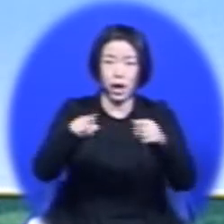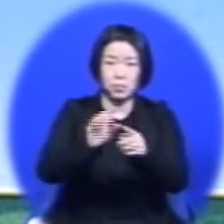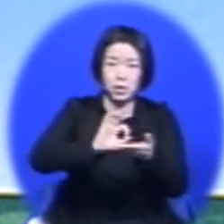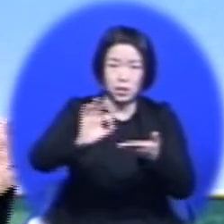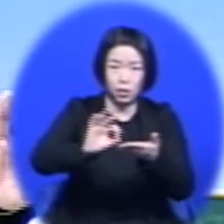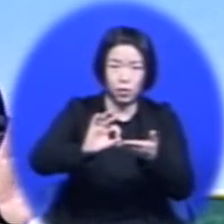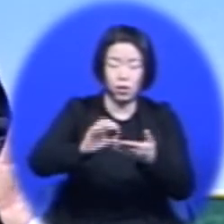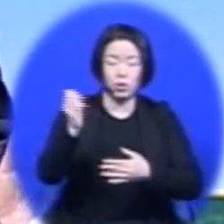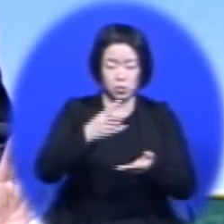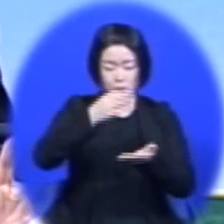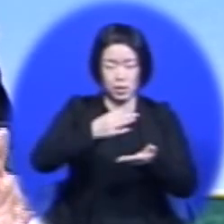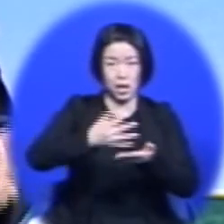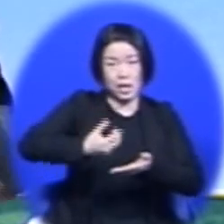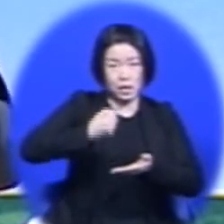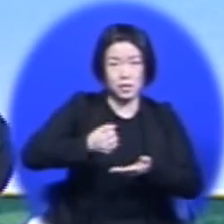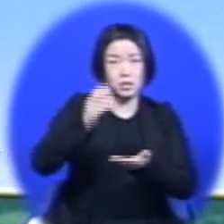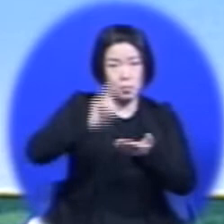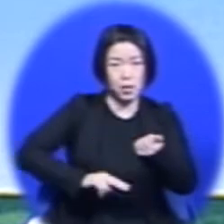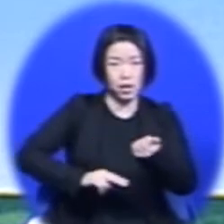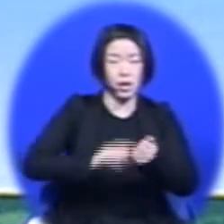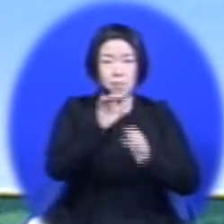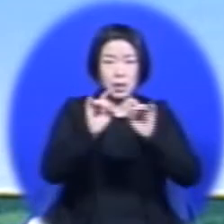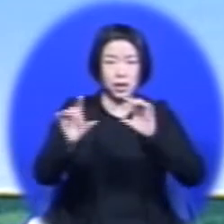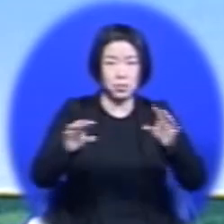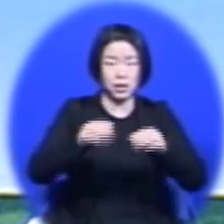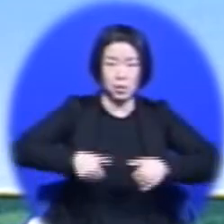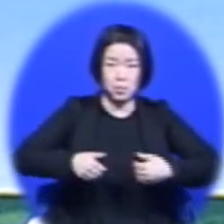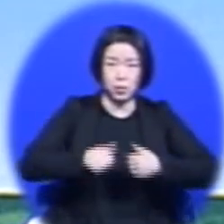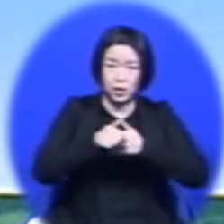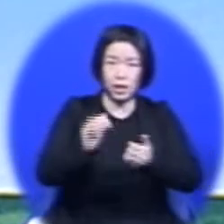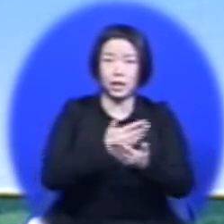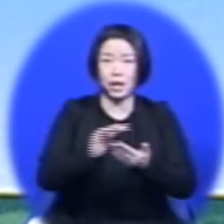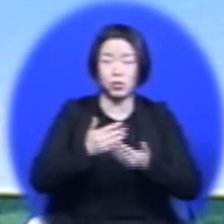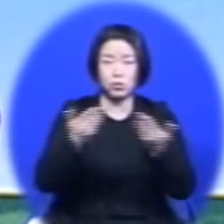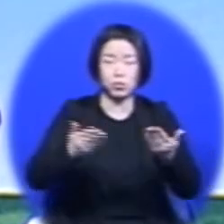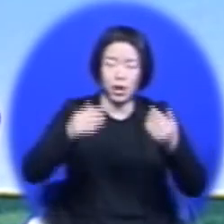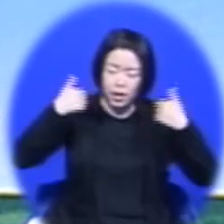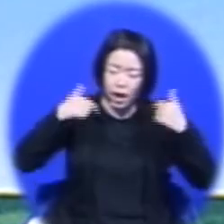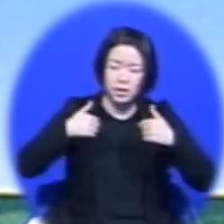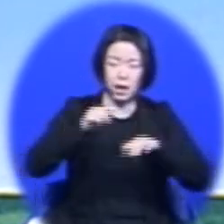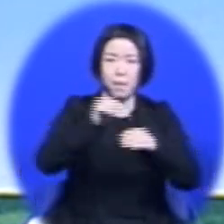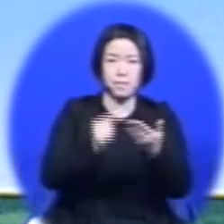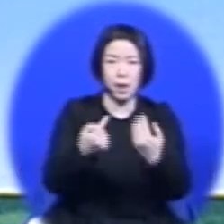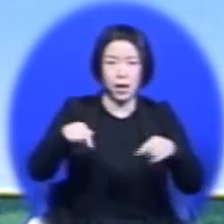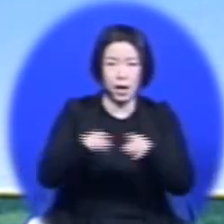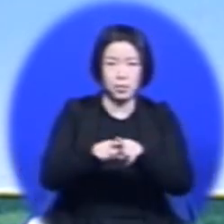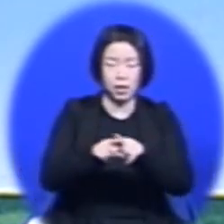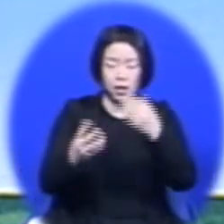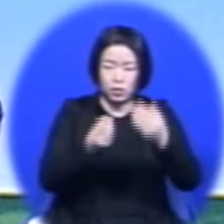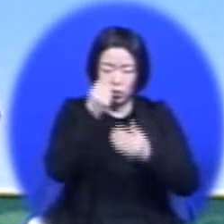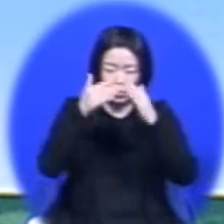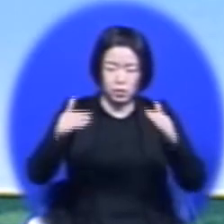또 재산과 소유를 팔아 각 사람의 필요를 따라 나눠주며 날마다 마음을 같이하여 성전에 모이기를